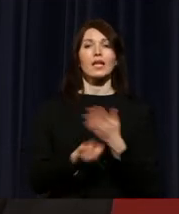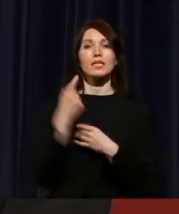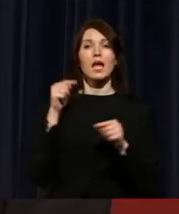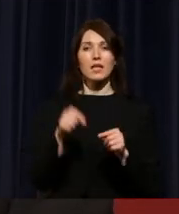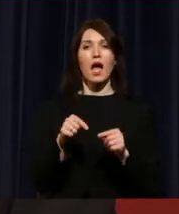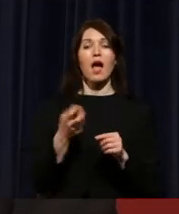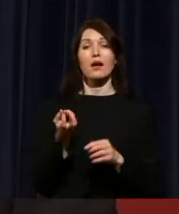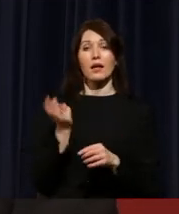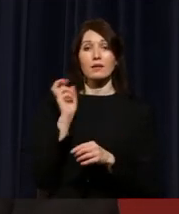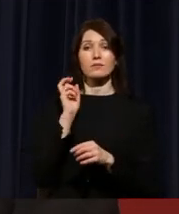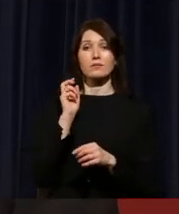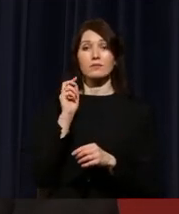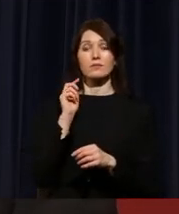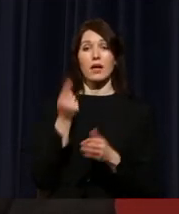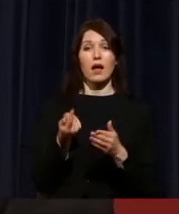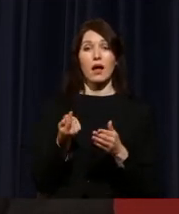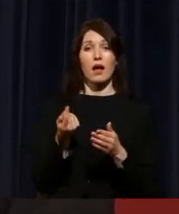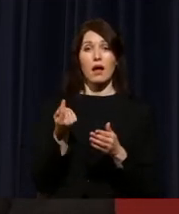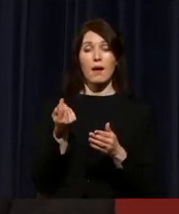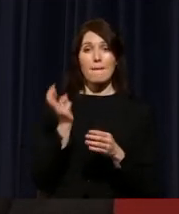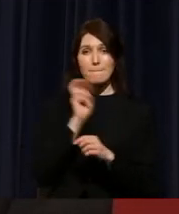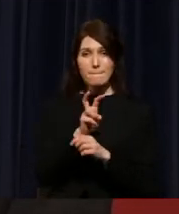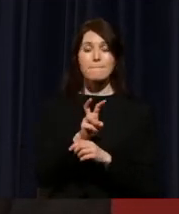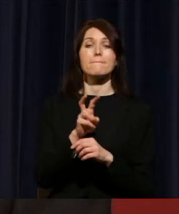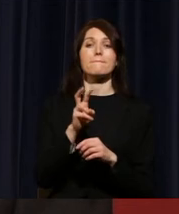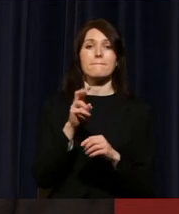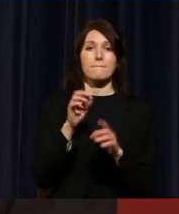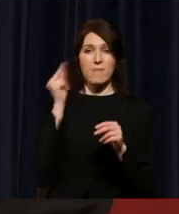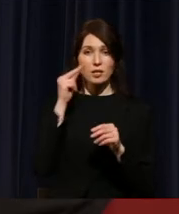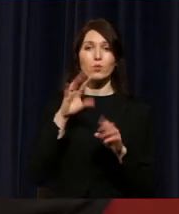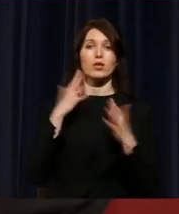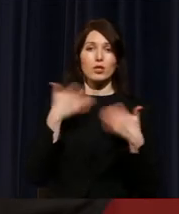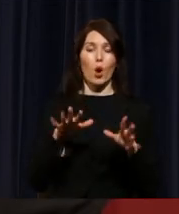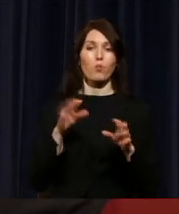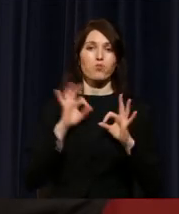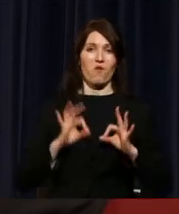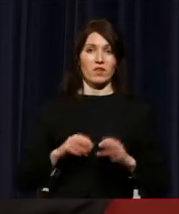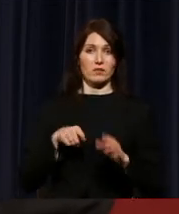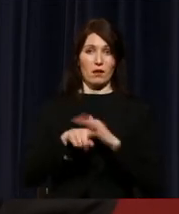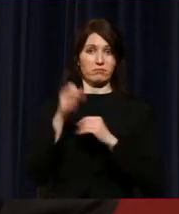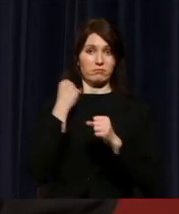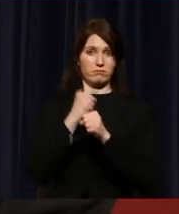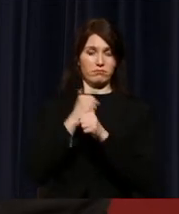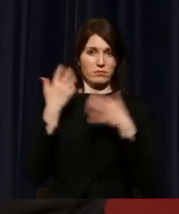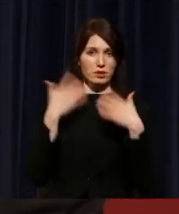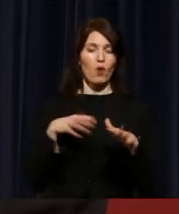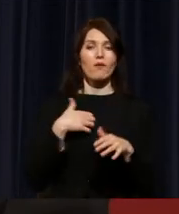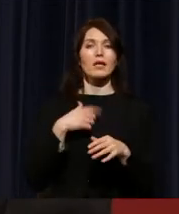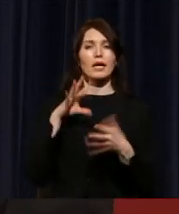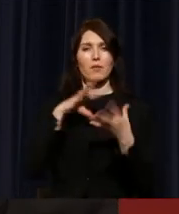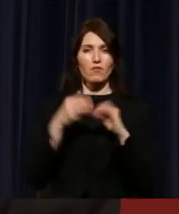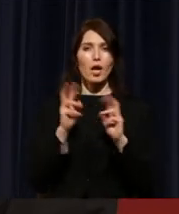kad ienākot profesijā un jau strādājot, ir jārēķinās ar to, ka joprojām jūs